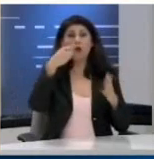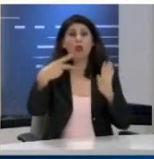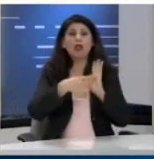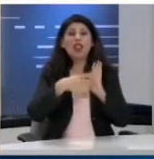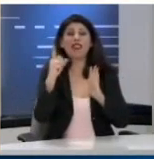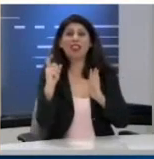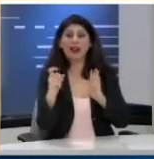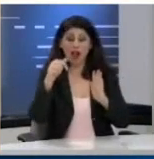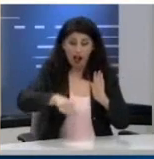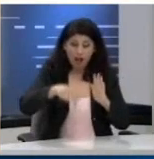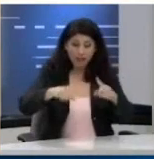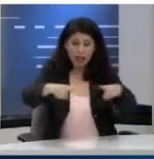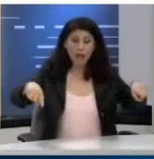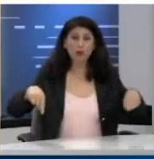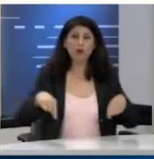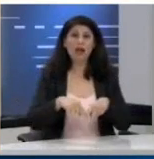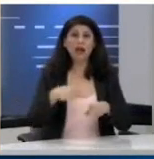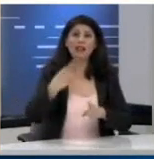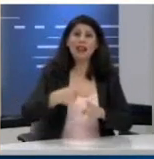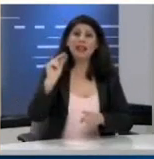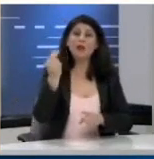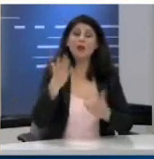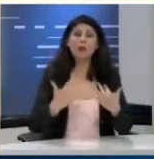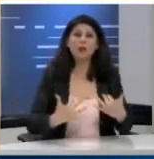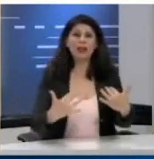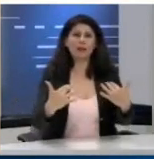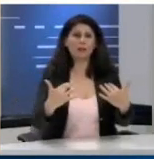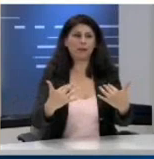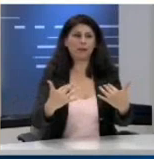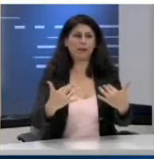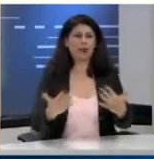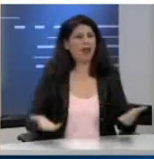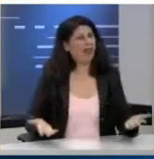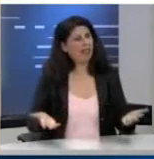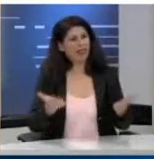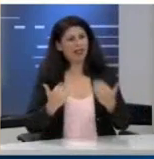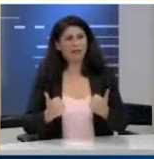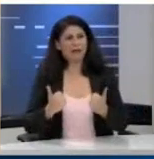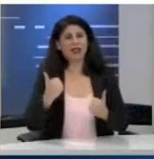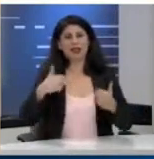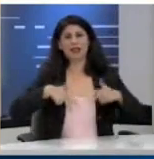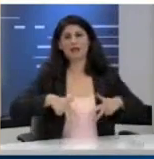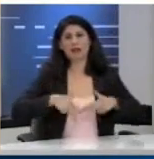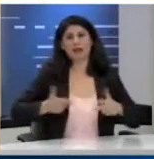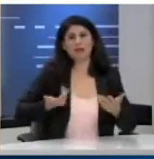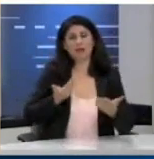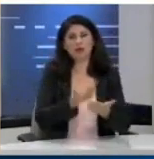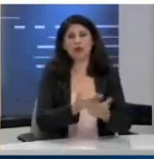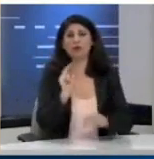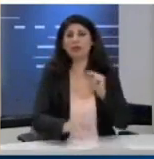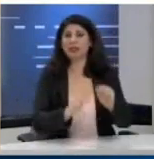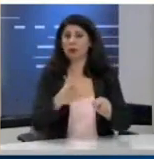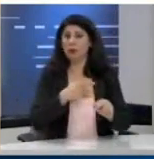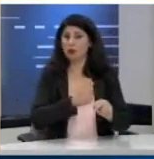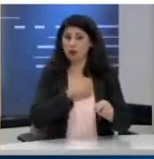2010, σε αυτήν εδώ την αίθουσα, στο Ελληνικό Κοινοβούλιο, δεν υπήρχε μια κυβέρνηση η οποία ζητούσε ψήφο